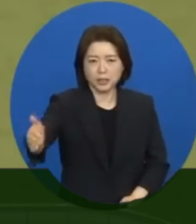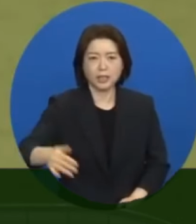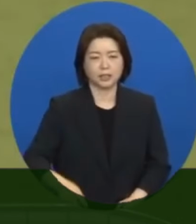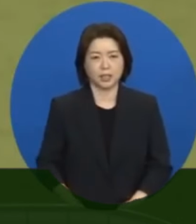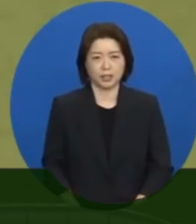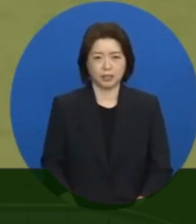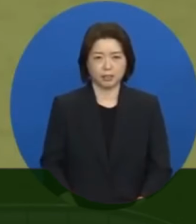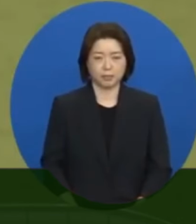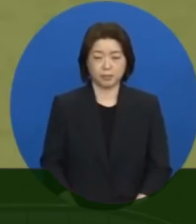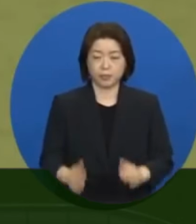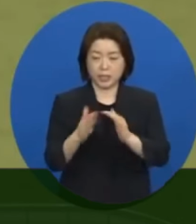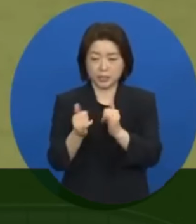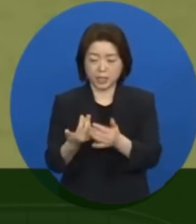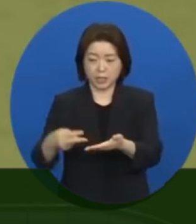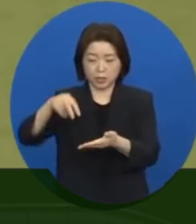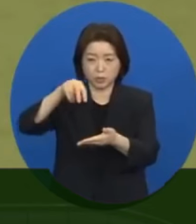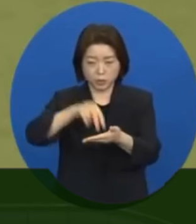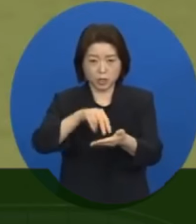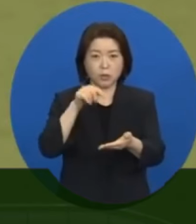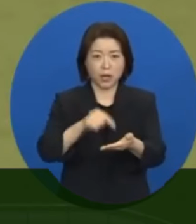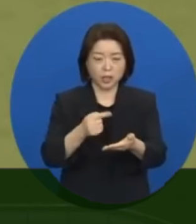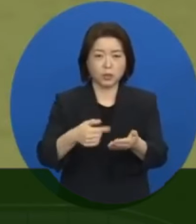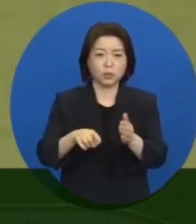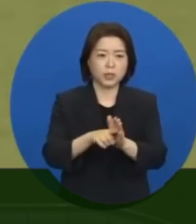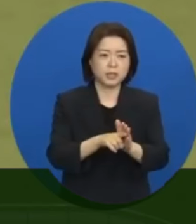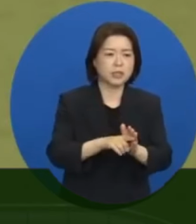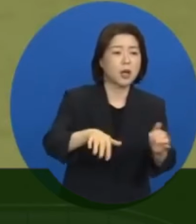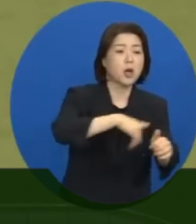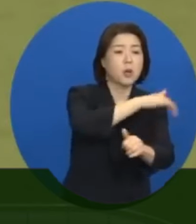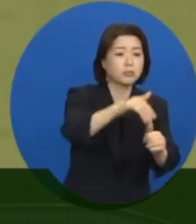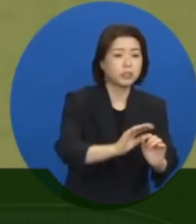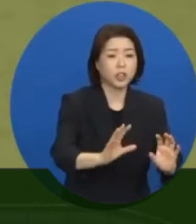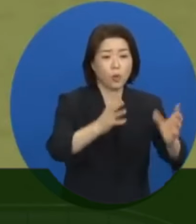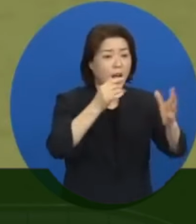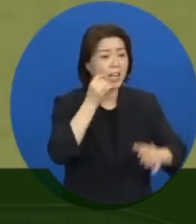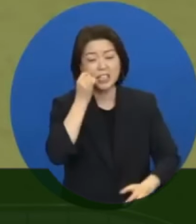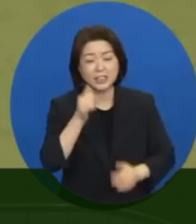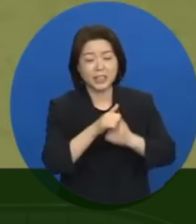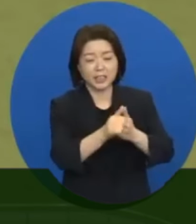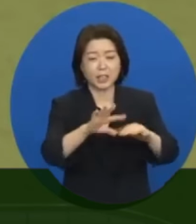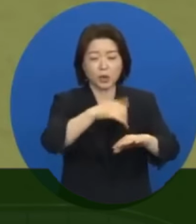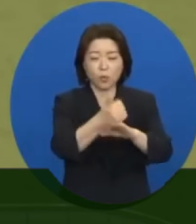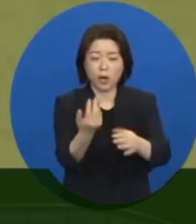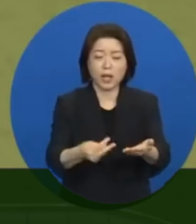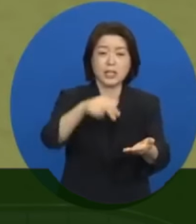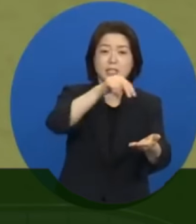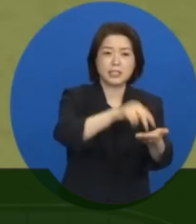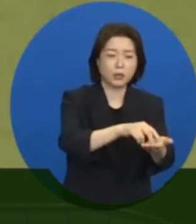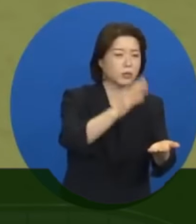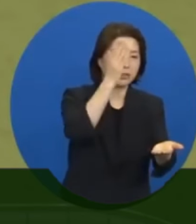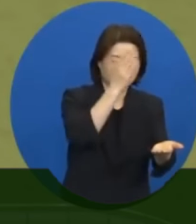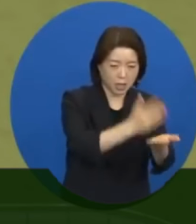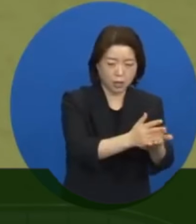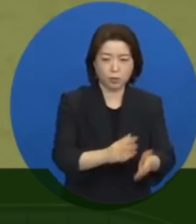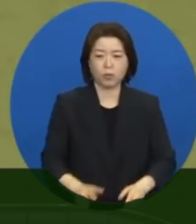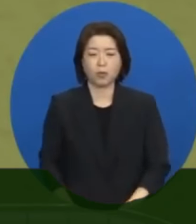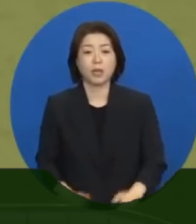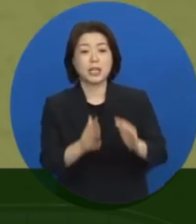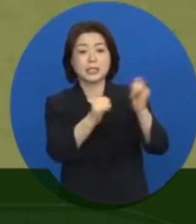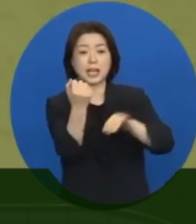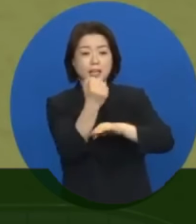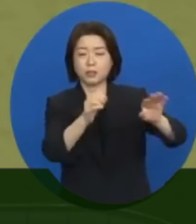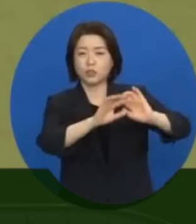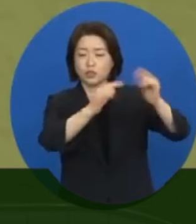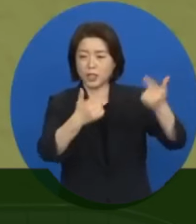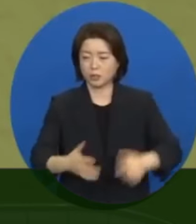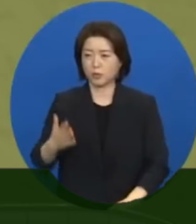조사에서 세워진 왕 그런 방식의 왕을 세우지 않도록 내 기준이 무엇인지 사람의 기준이 아니라 내